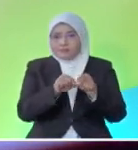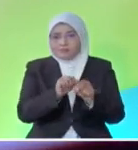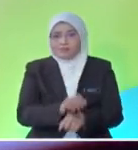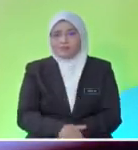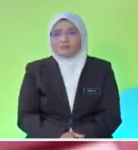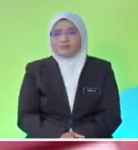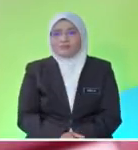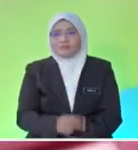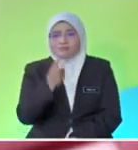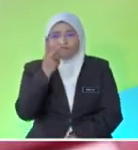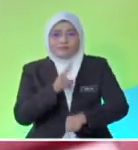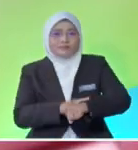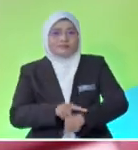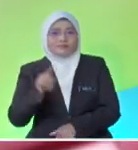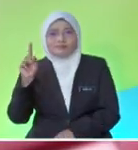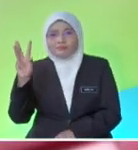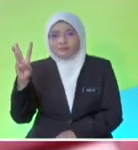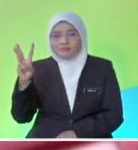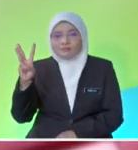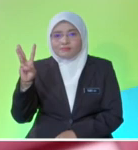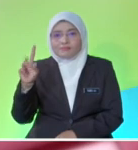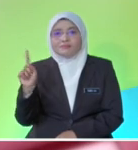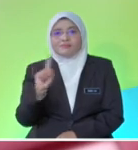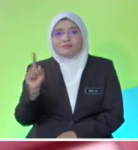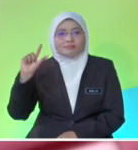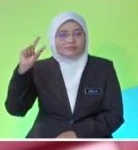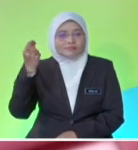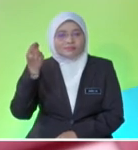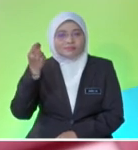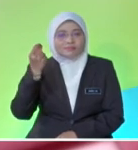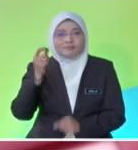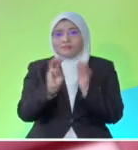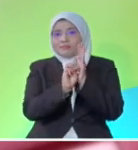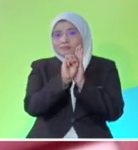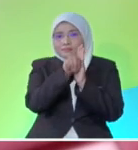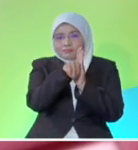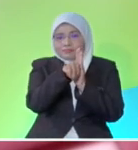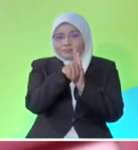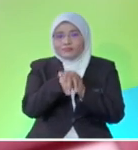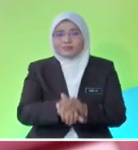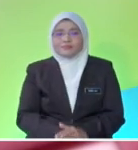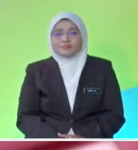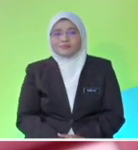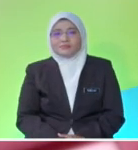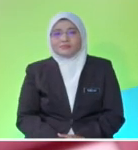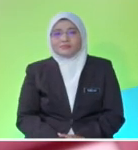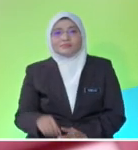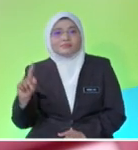jarum minit di mana? Di nombor 6. Ya, jarum jamnya nombor 6. Jam di nombor 12.